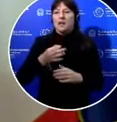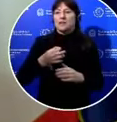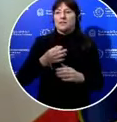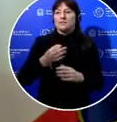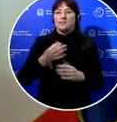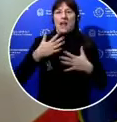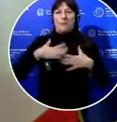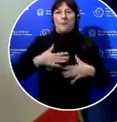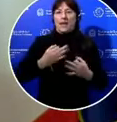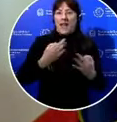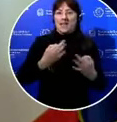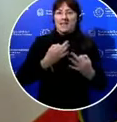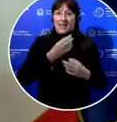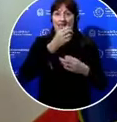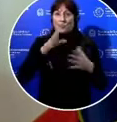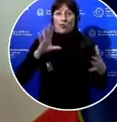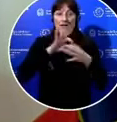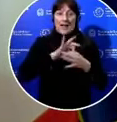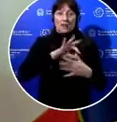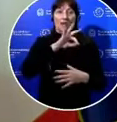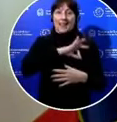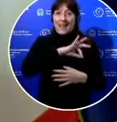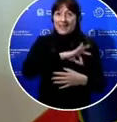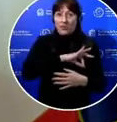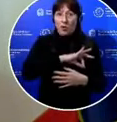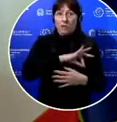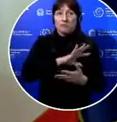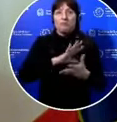del reddito a un welfare delle persone.